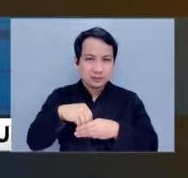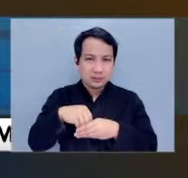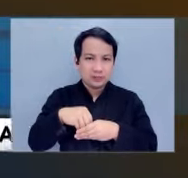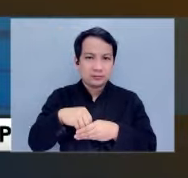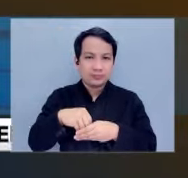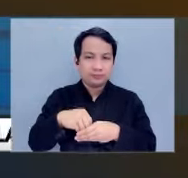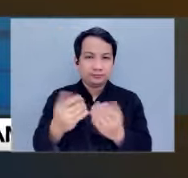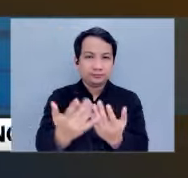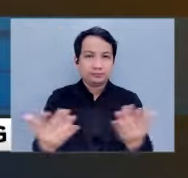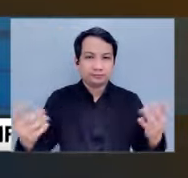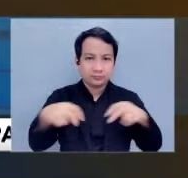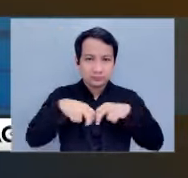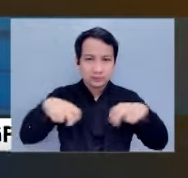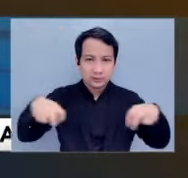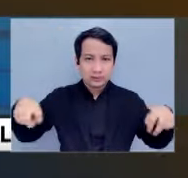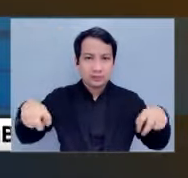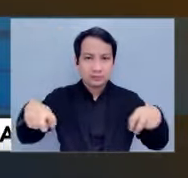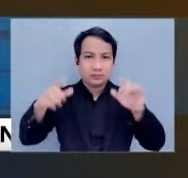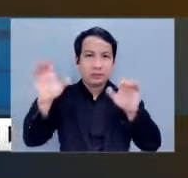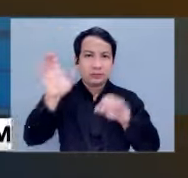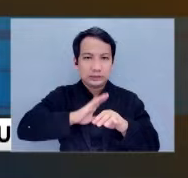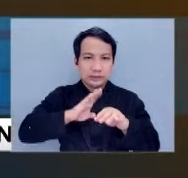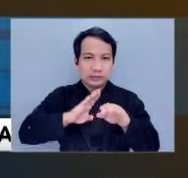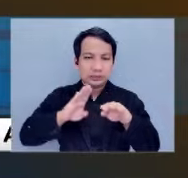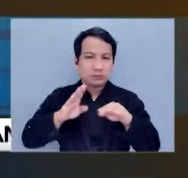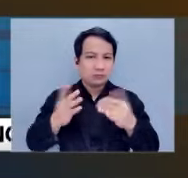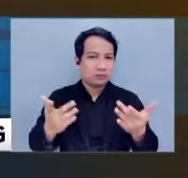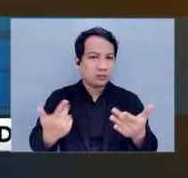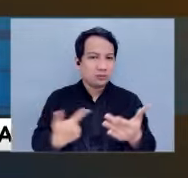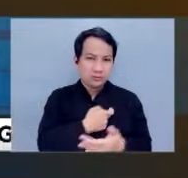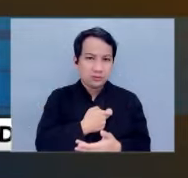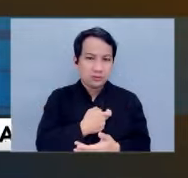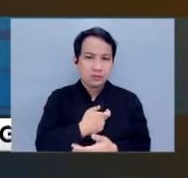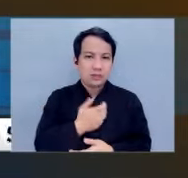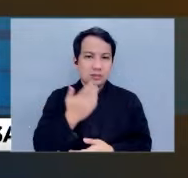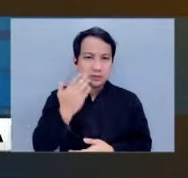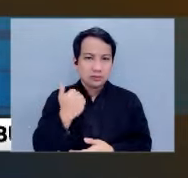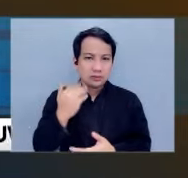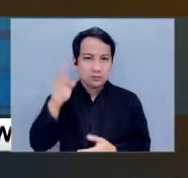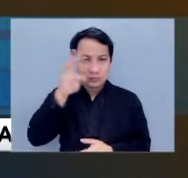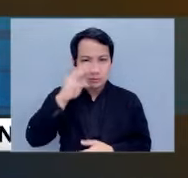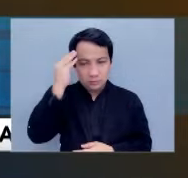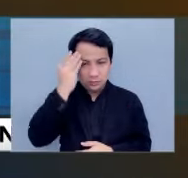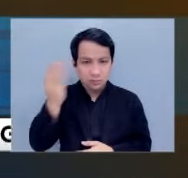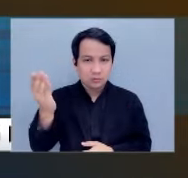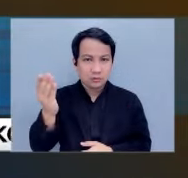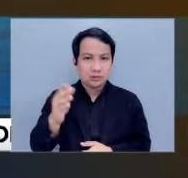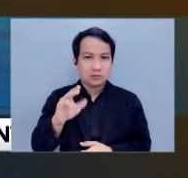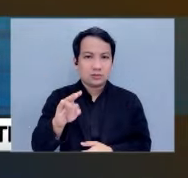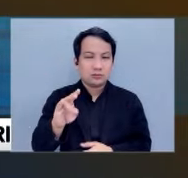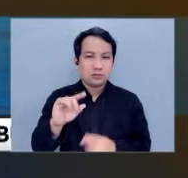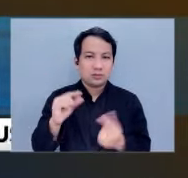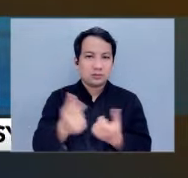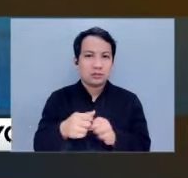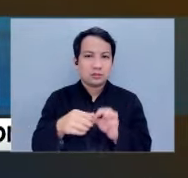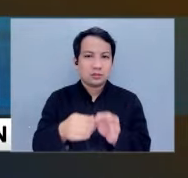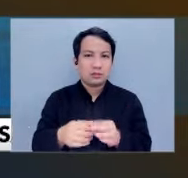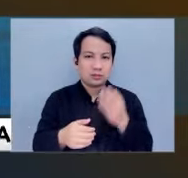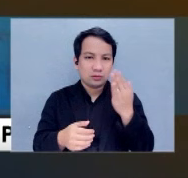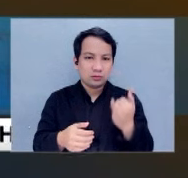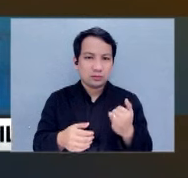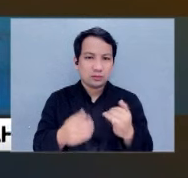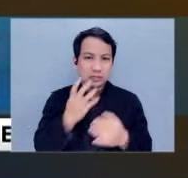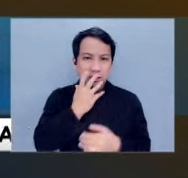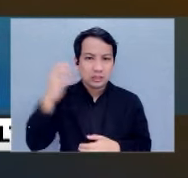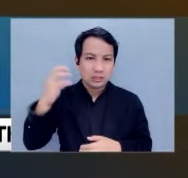ng upuan ang bumigay. Wala namang nasugatan dito, nag-alala rin ang 17 members sa fans nila dahil sa init at